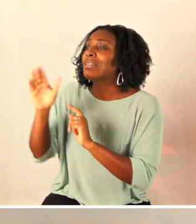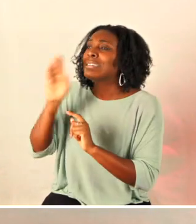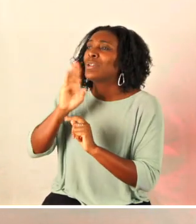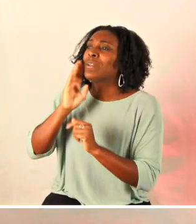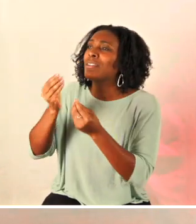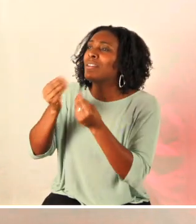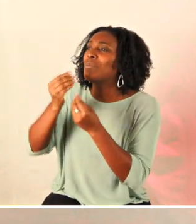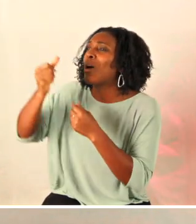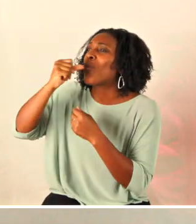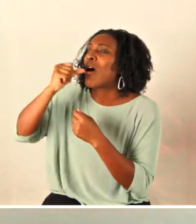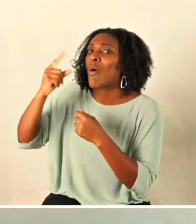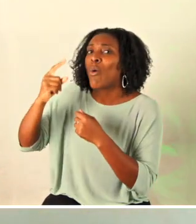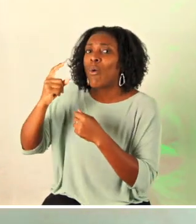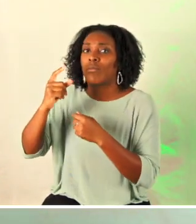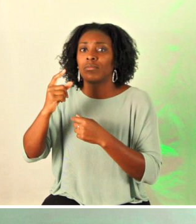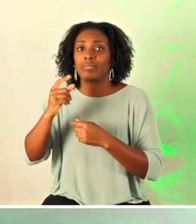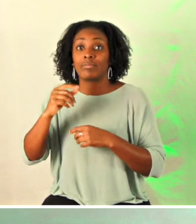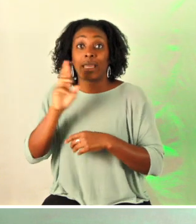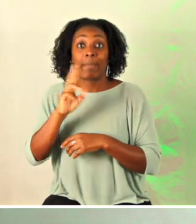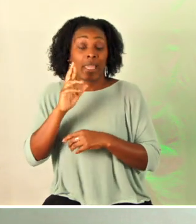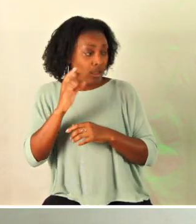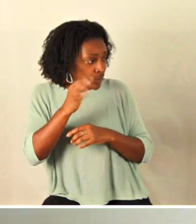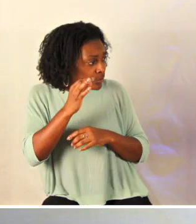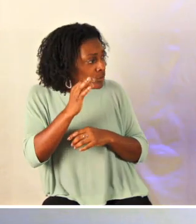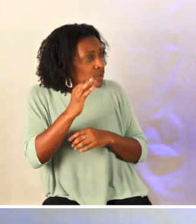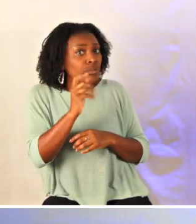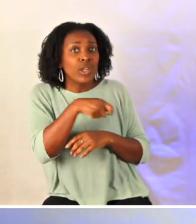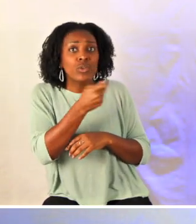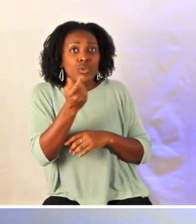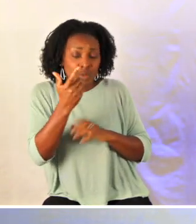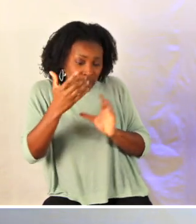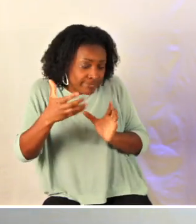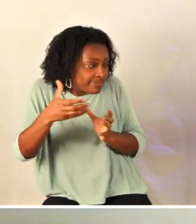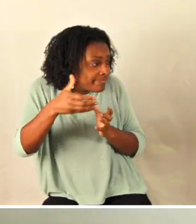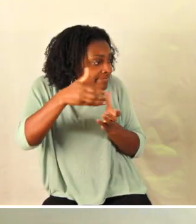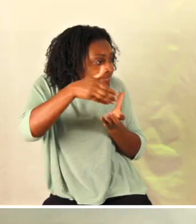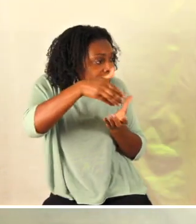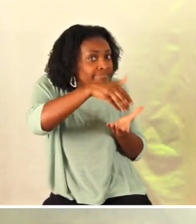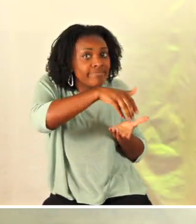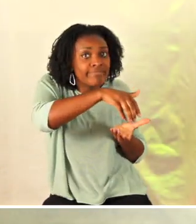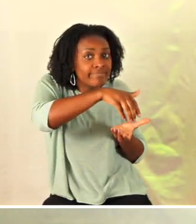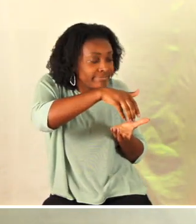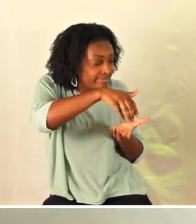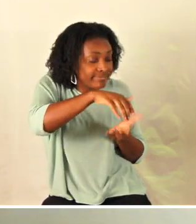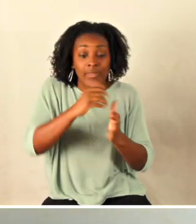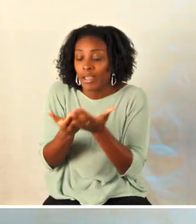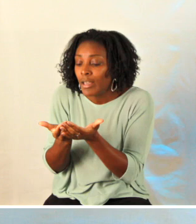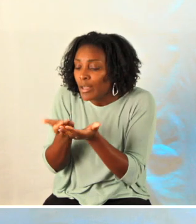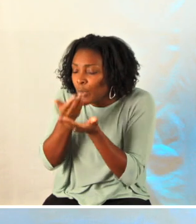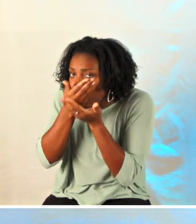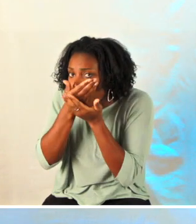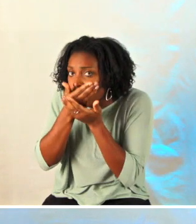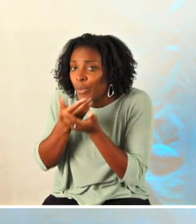d'eau de ta cruche. » Elle répondit « Bois, mon Seigneur. » Et elle s'empressa d'abaisser sa cruche sur sa main